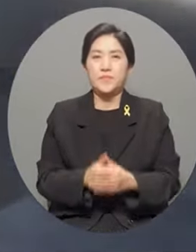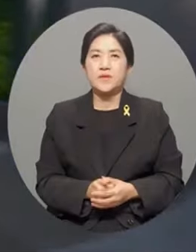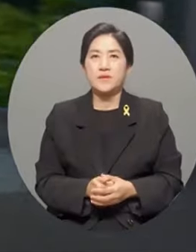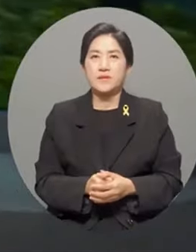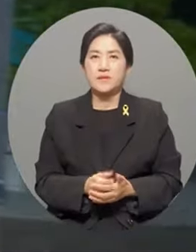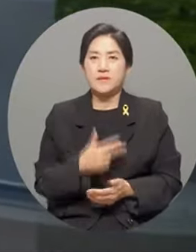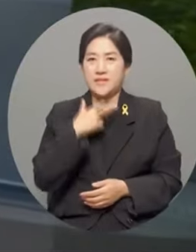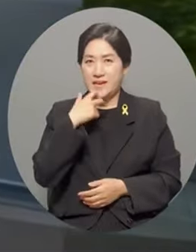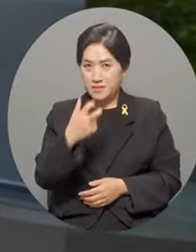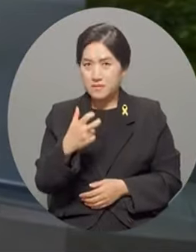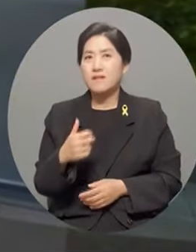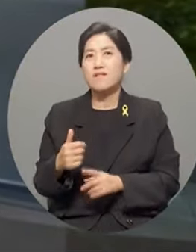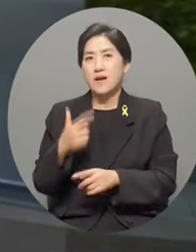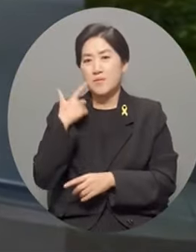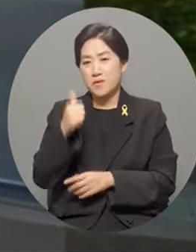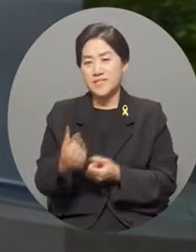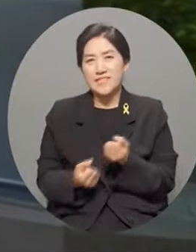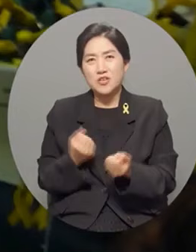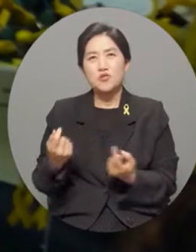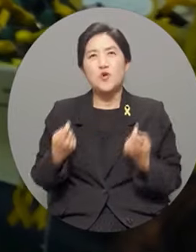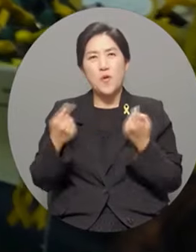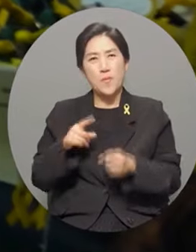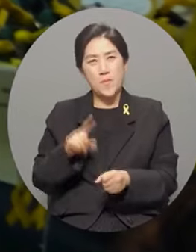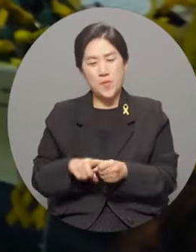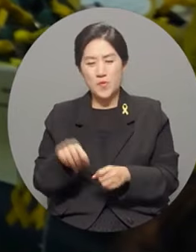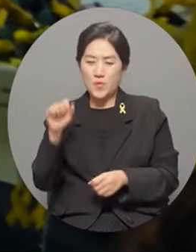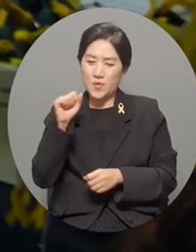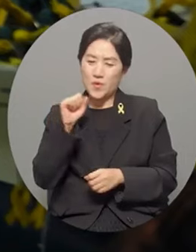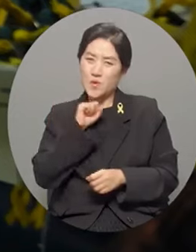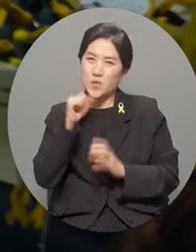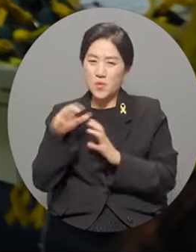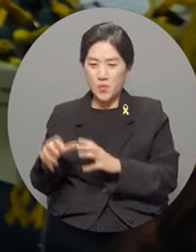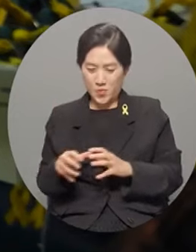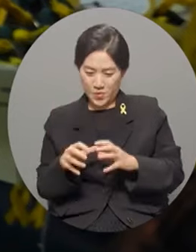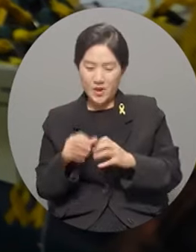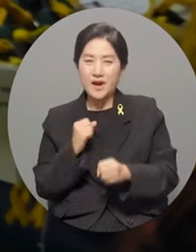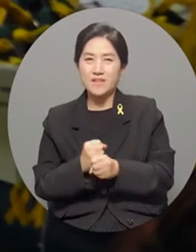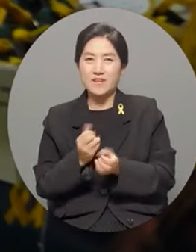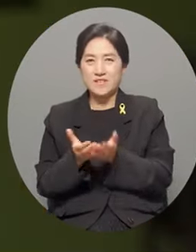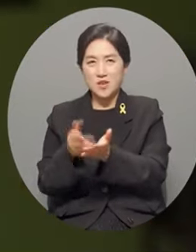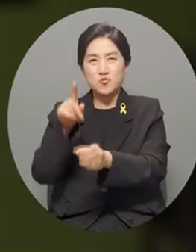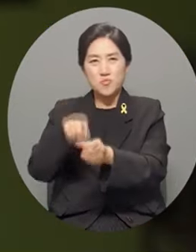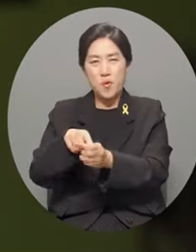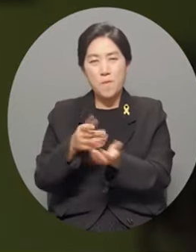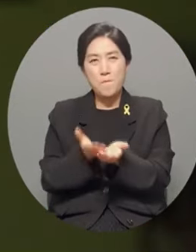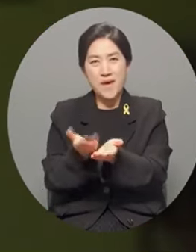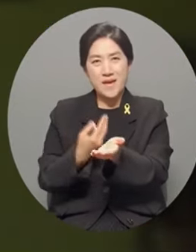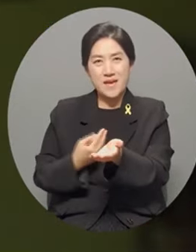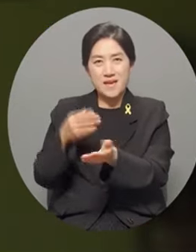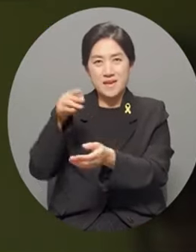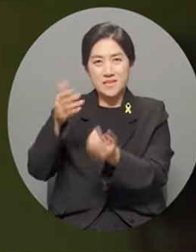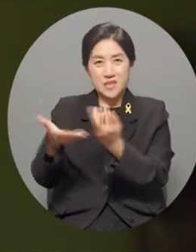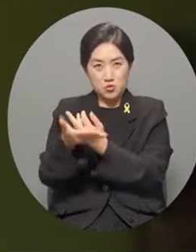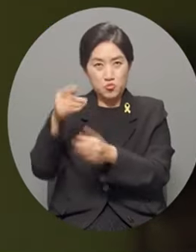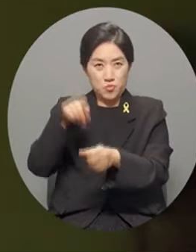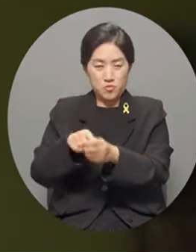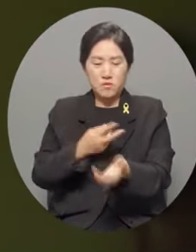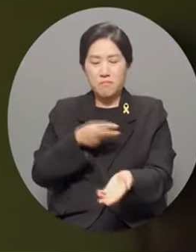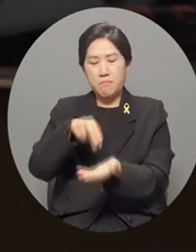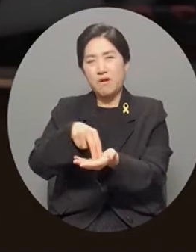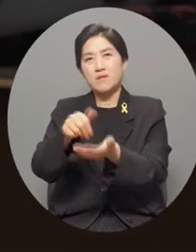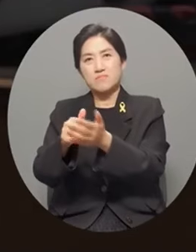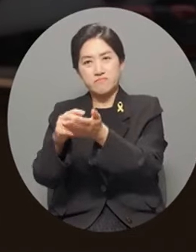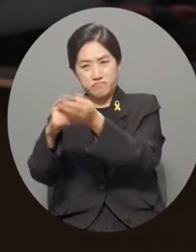이른 살이던 아버지는 자전거 여행을 위해 동호 회원들과 함께 제주행 배에 올랐다가 목숨을 잃었습니다